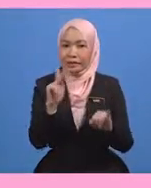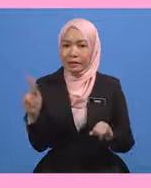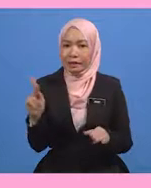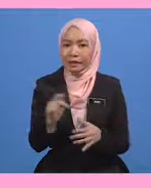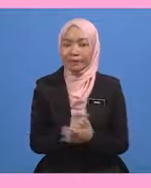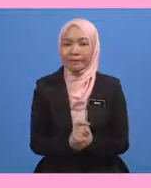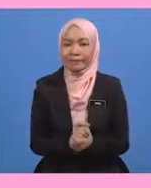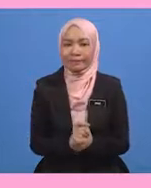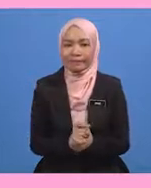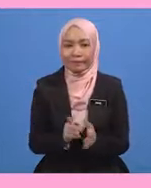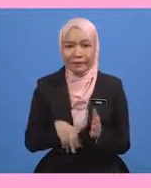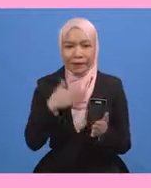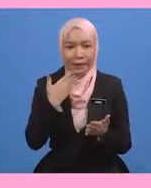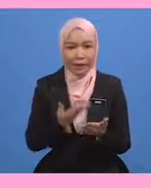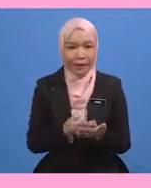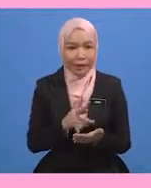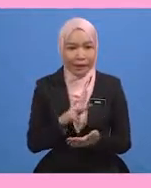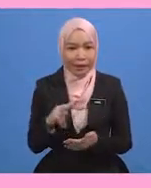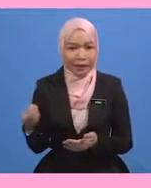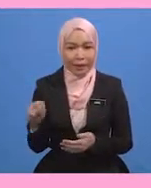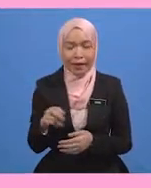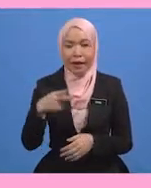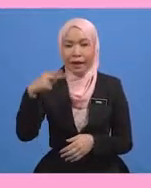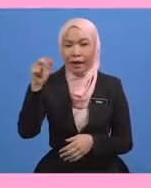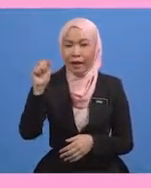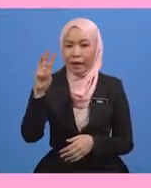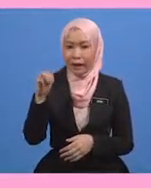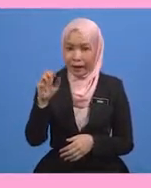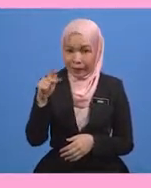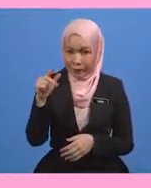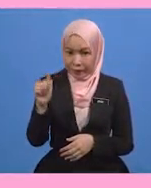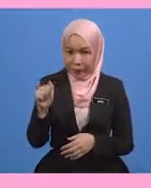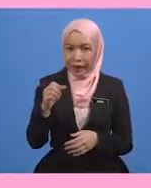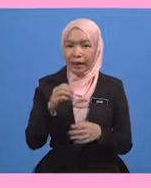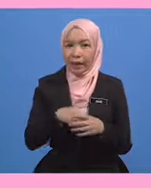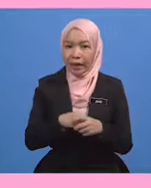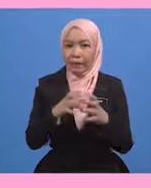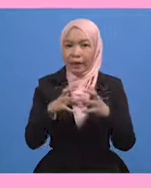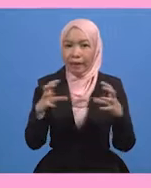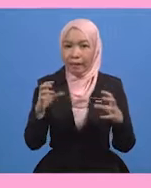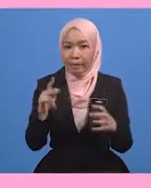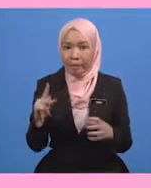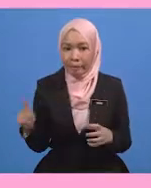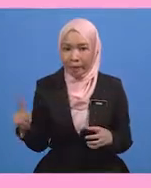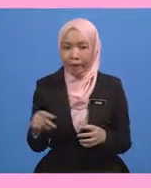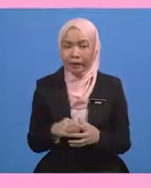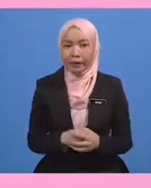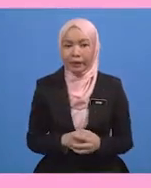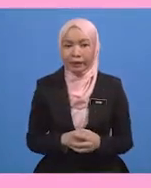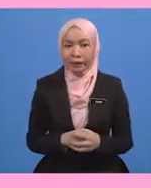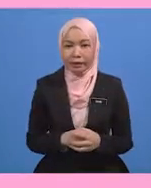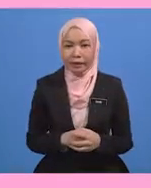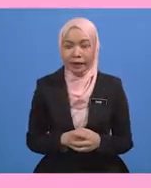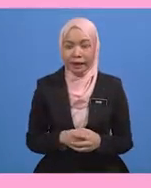dalam mengembangkan dakwah di Nusantara. Ketiga, meneroka sumbangan Hamka